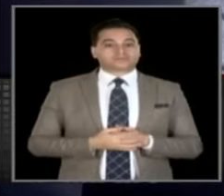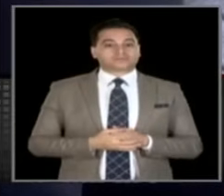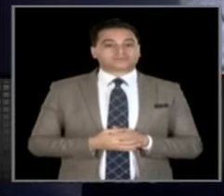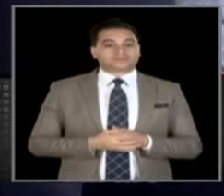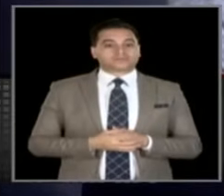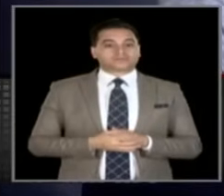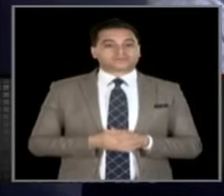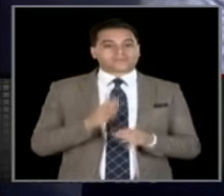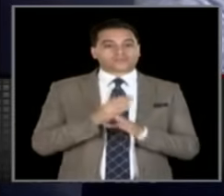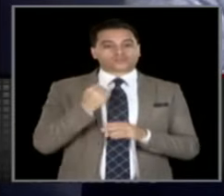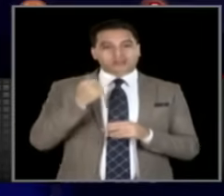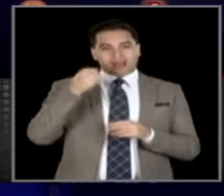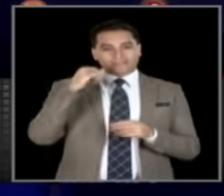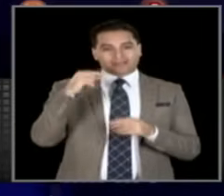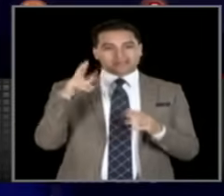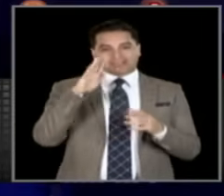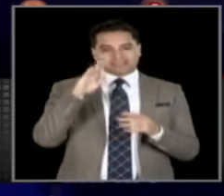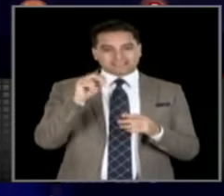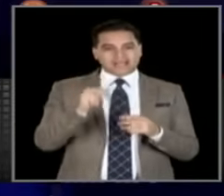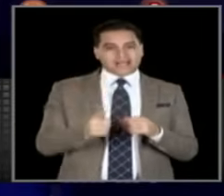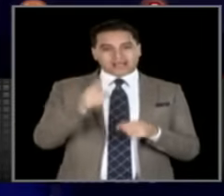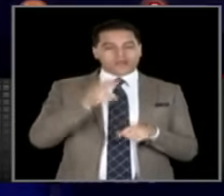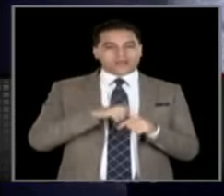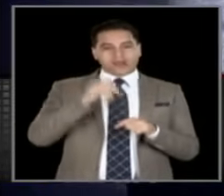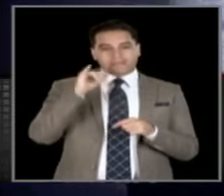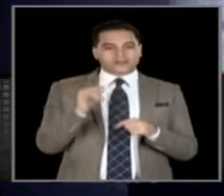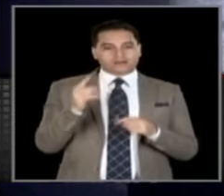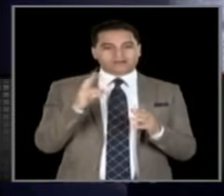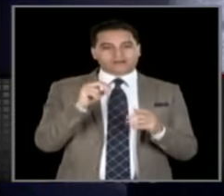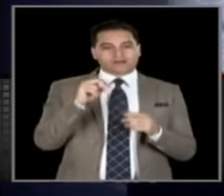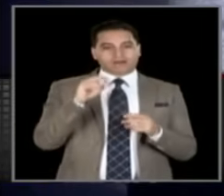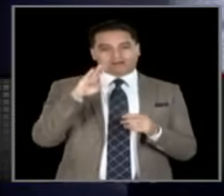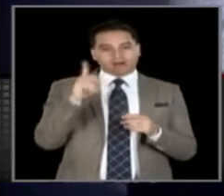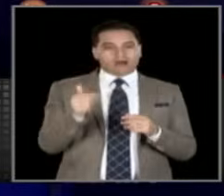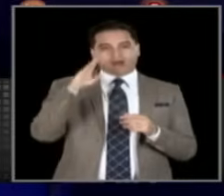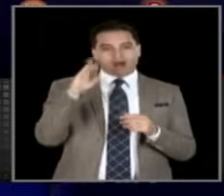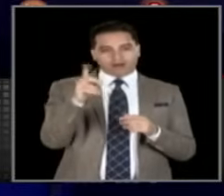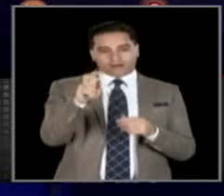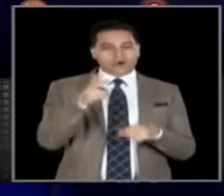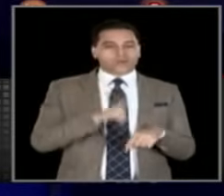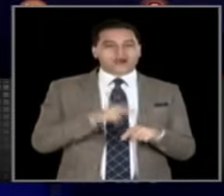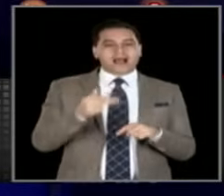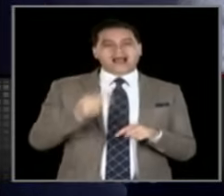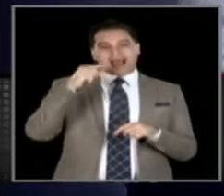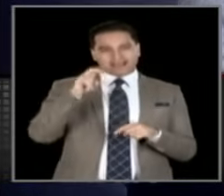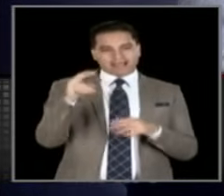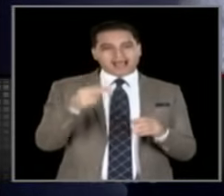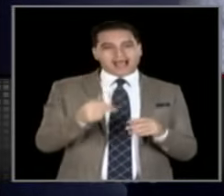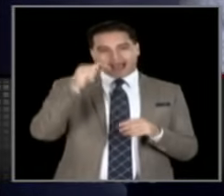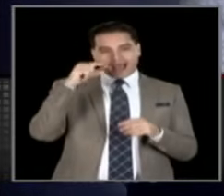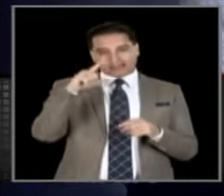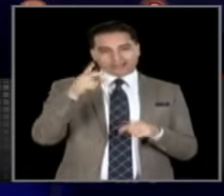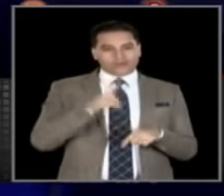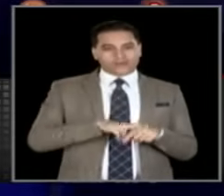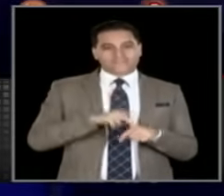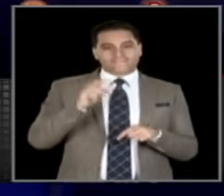بدور احمد السقه وامير كراره ماشي وغاده عادل وفتحي عبد الوهاب عايز اقوللك